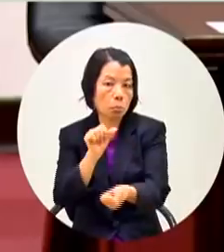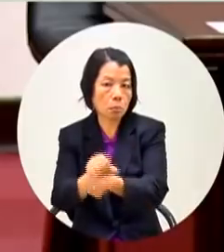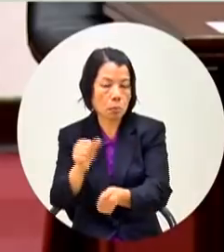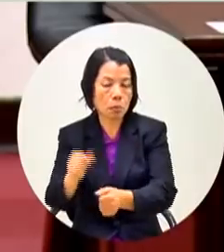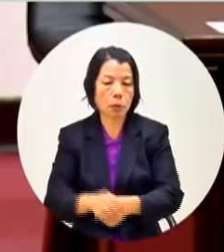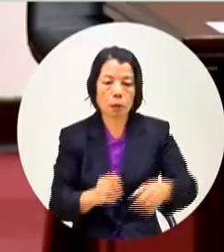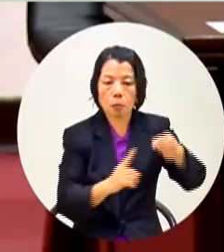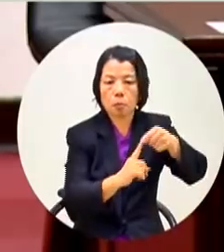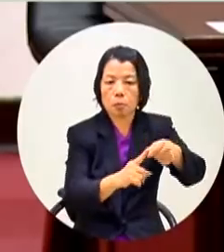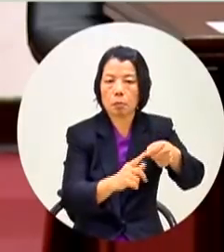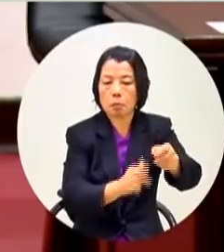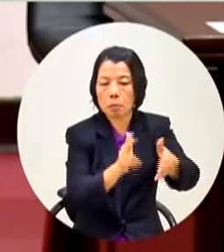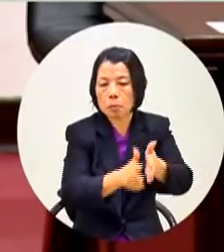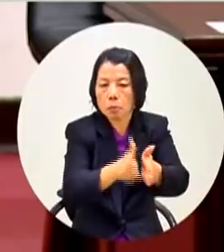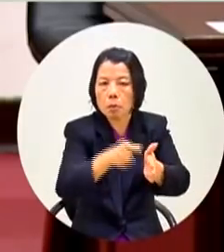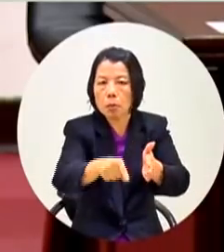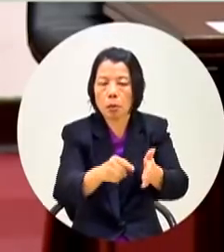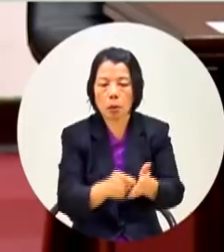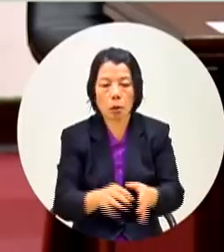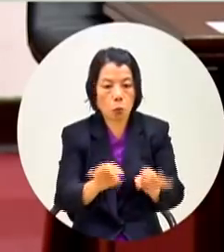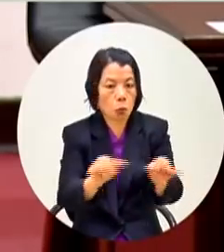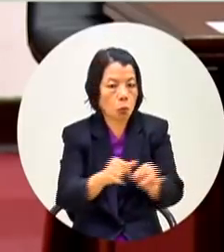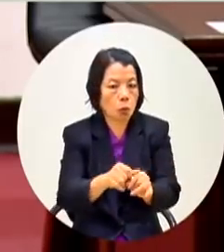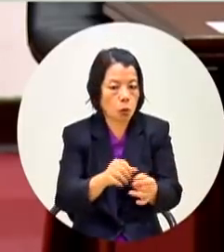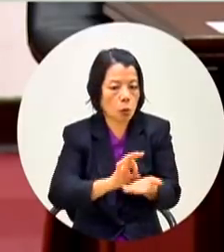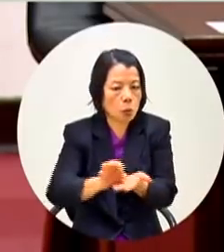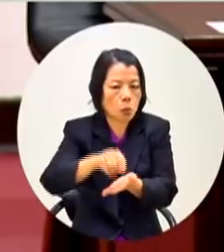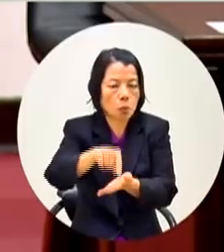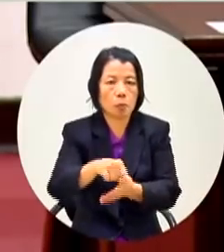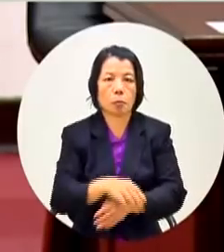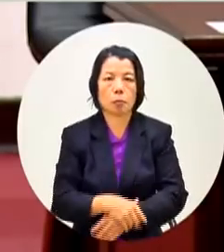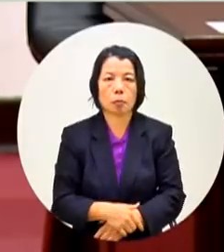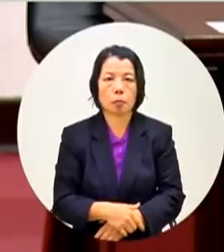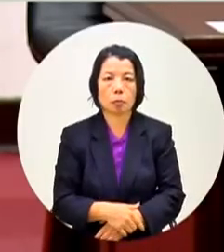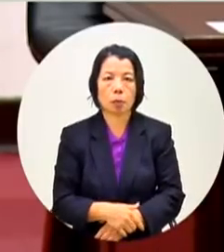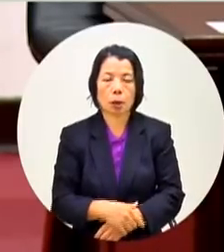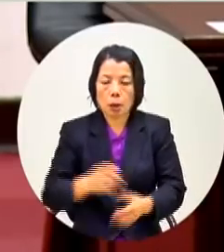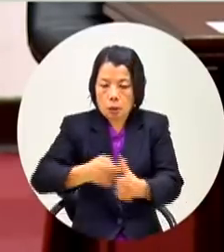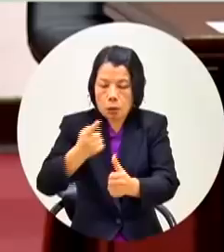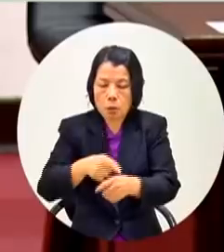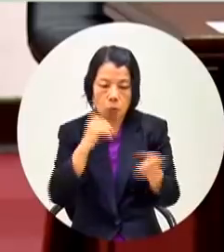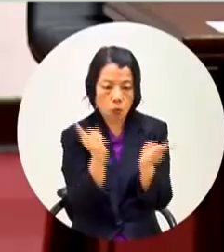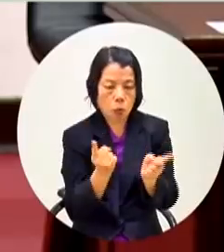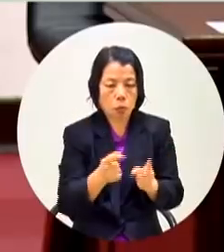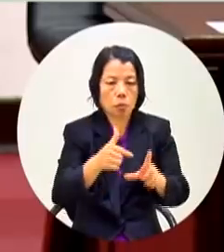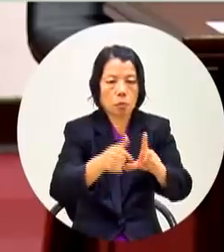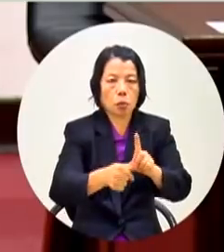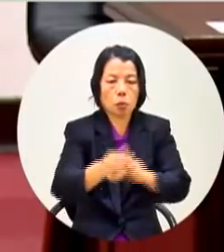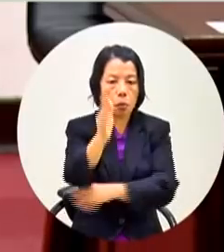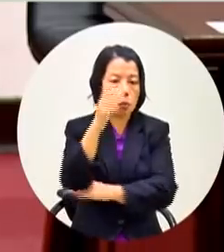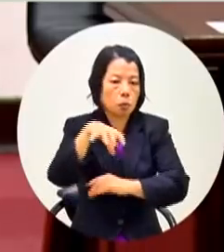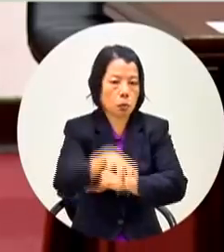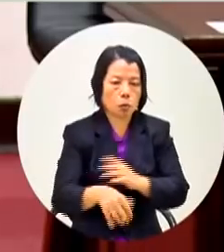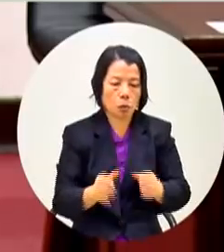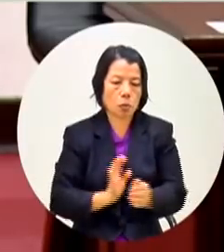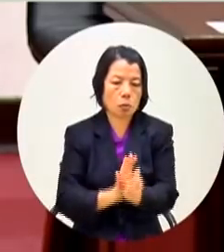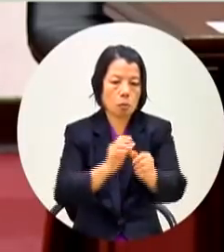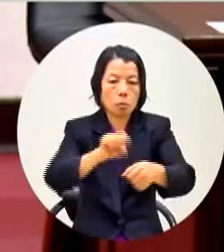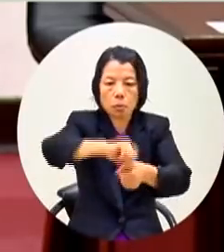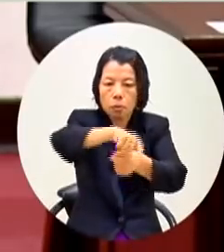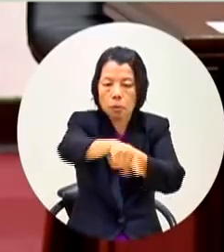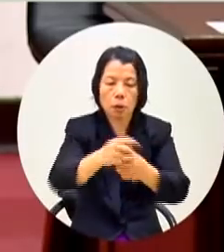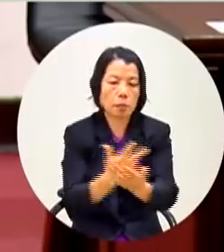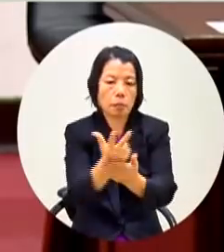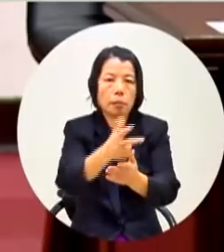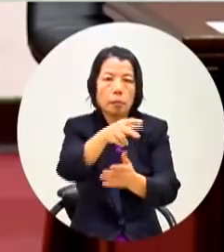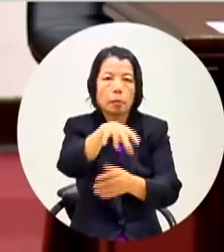况的话，是不是我们可以先从古山区公所推进到美术馆站？好，